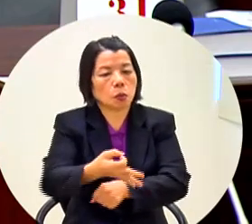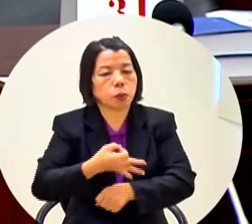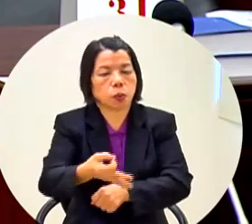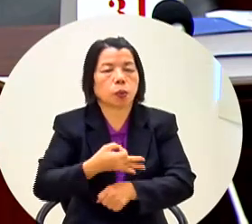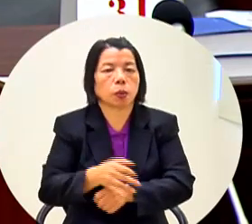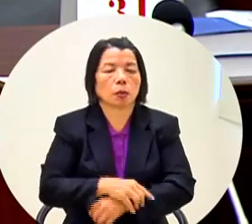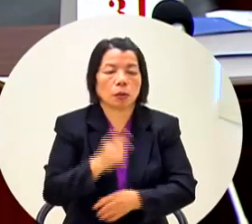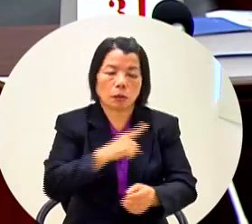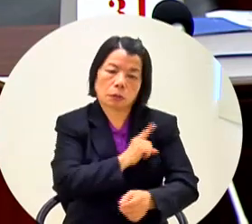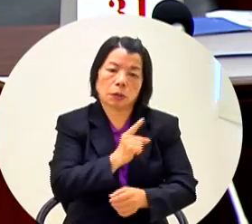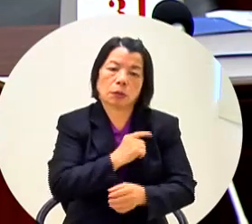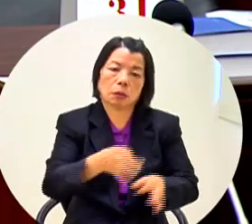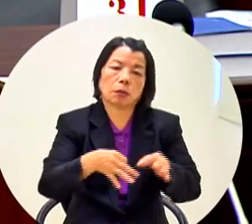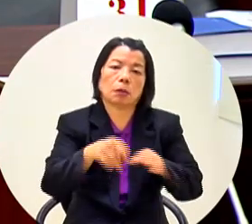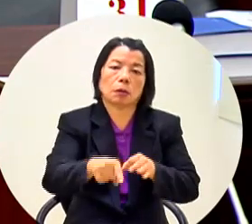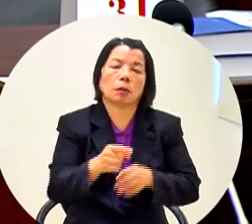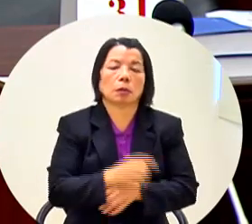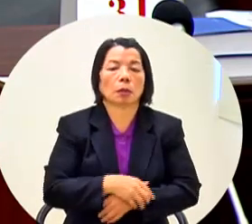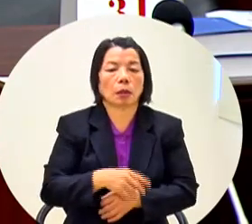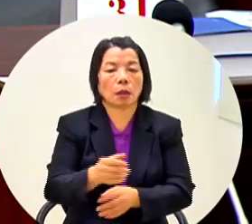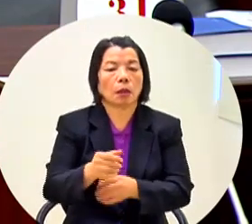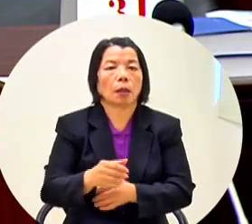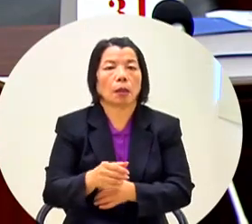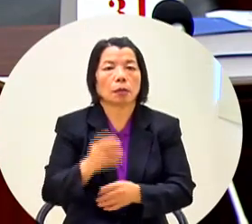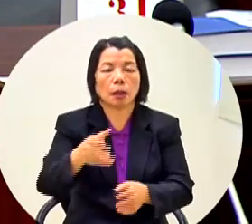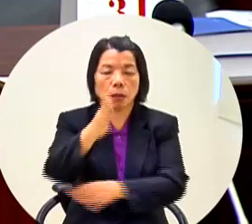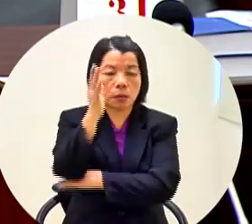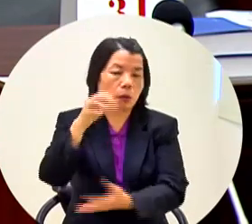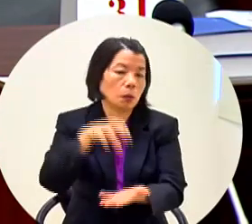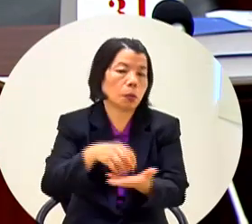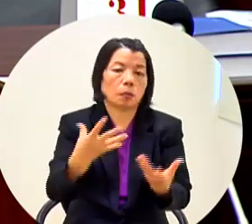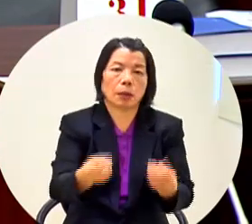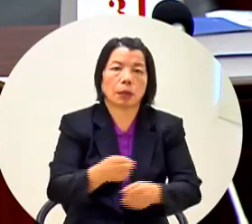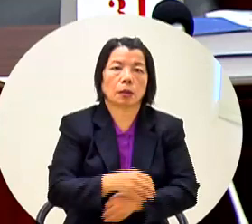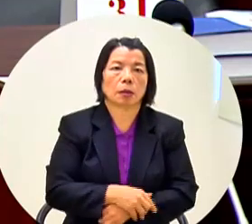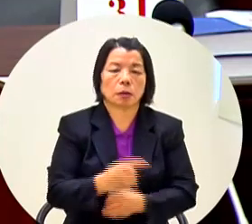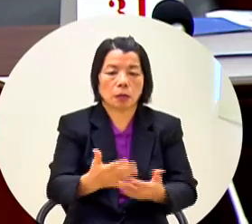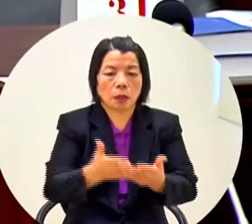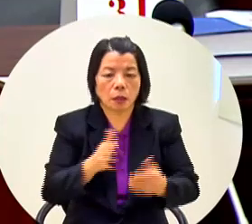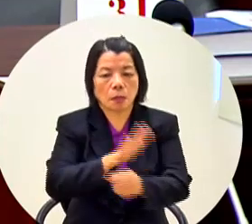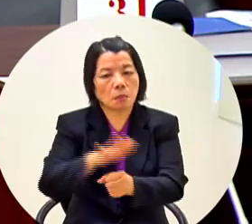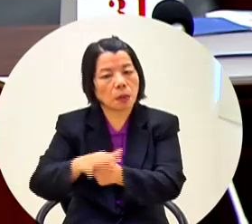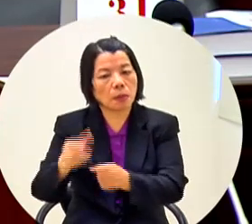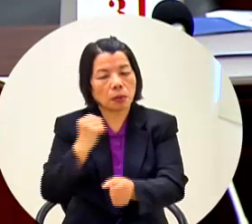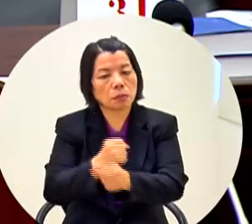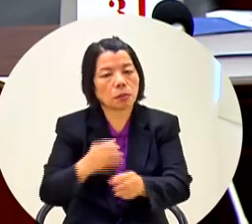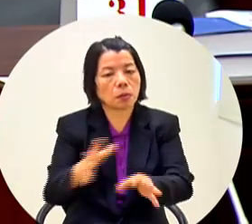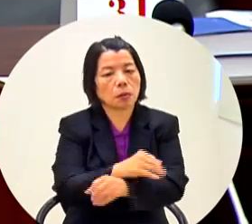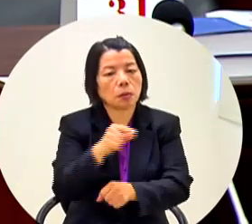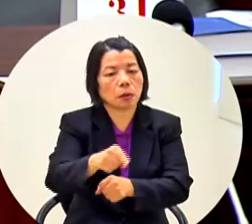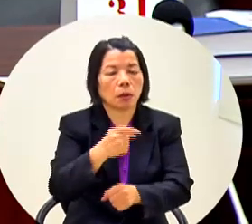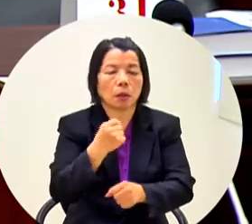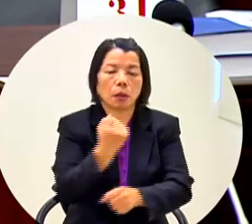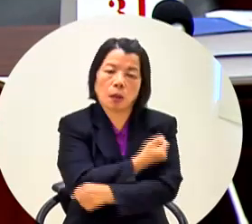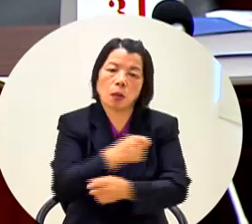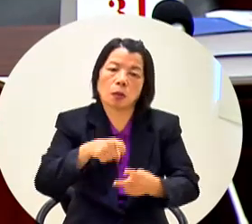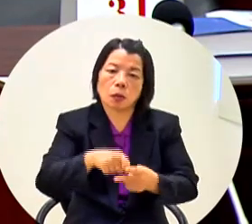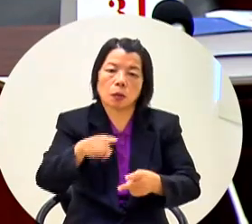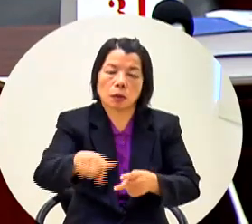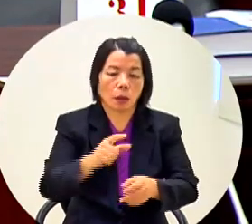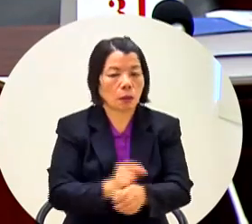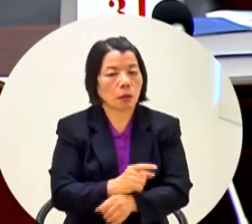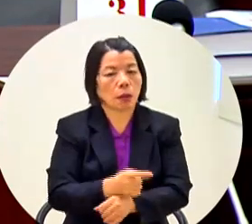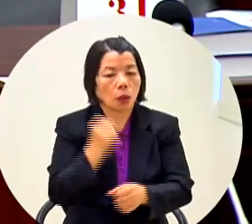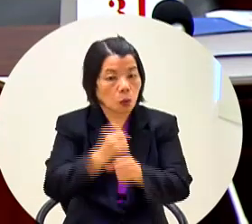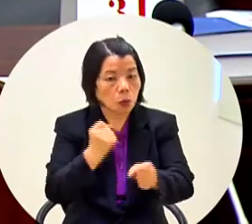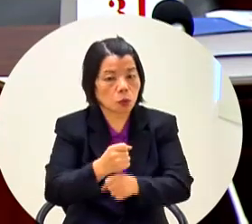自营者，他根本没有营业登记，他没有办法所谓满足所谓叫失业劳工，他的确是工时有下降了，但